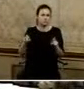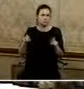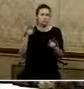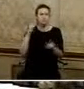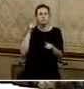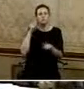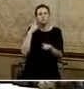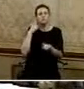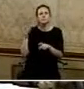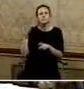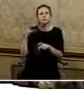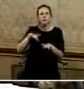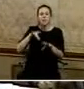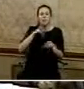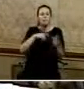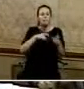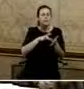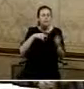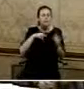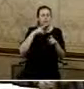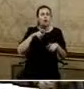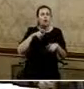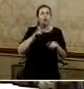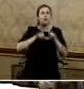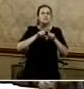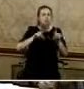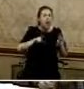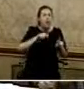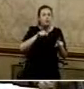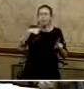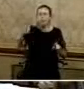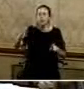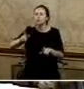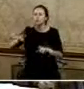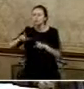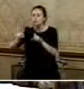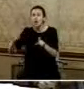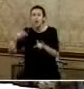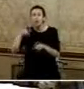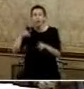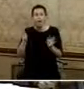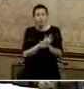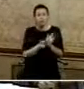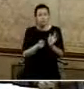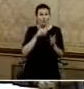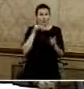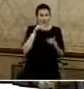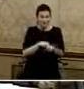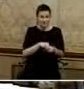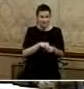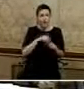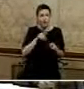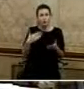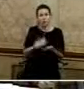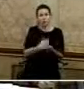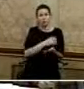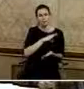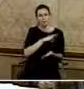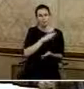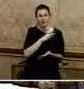bi neko mjesto za gradnju i gradile bi zgradu po zgradu da bi te stanove prodali i na tome, naravno, stvarili profit.